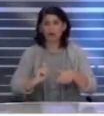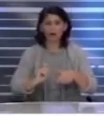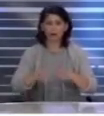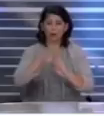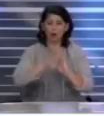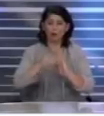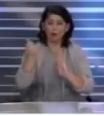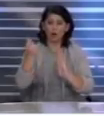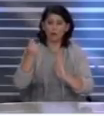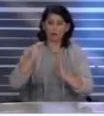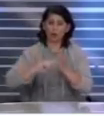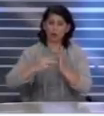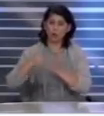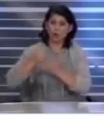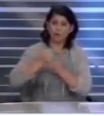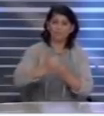χρηματοοικονομικής βοήθειας.